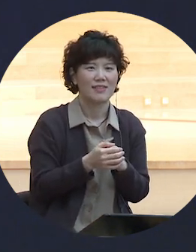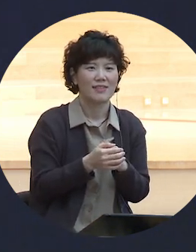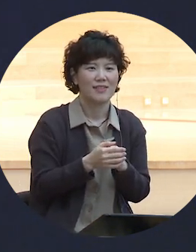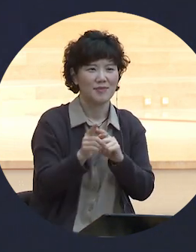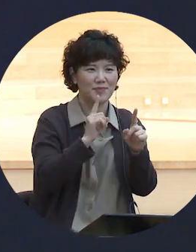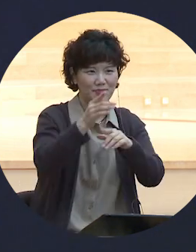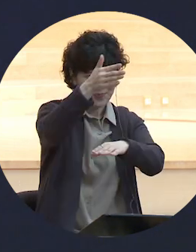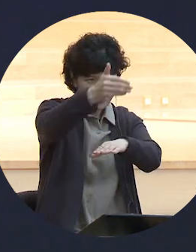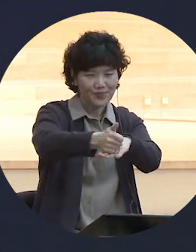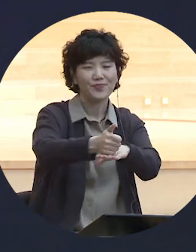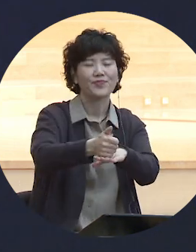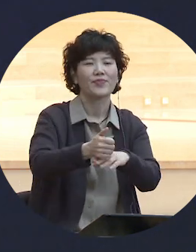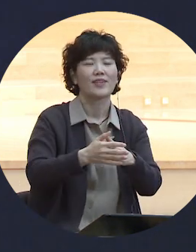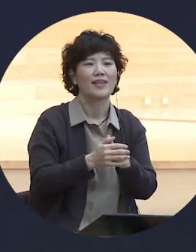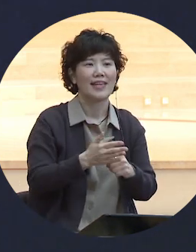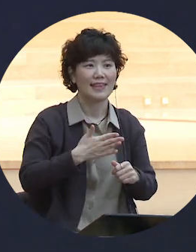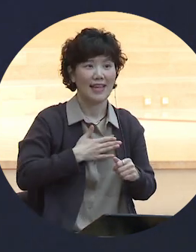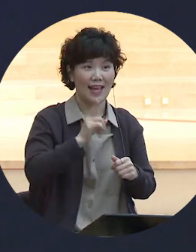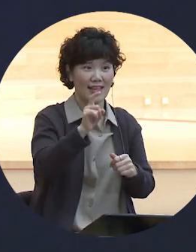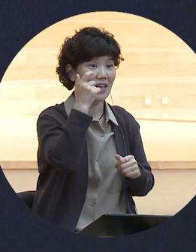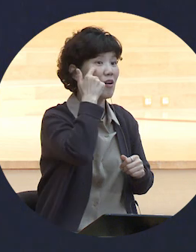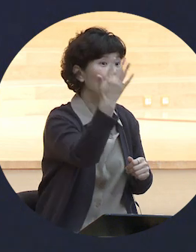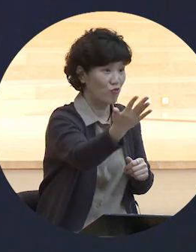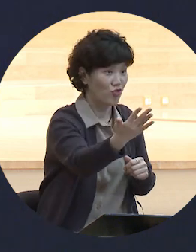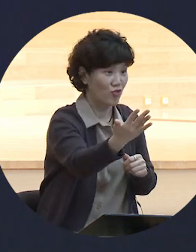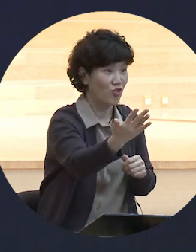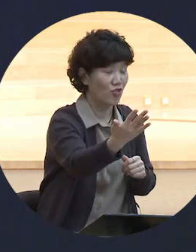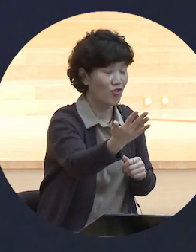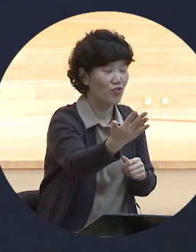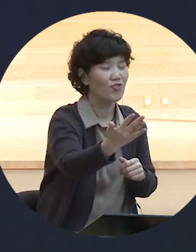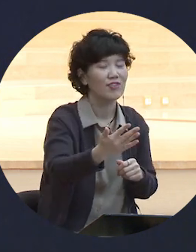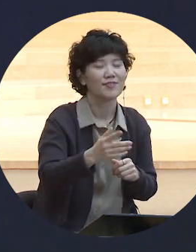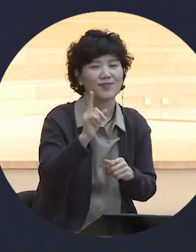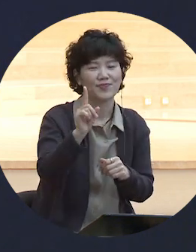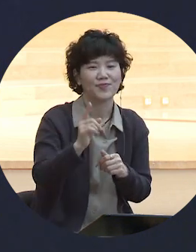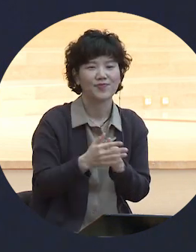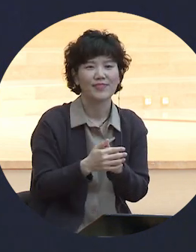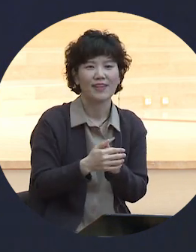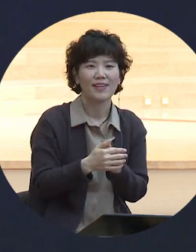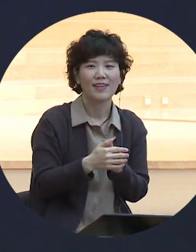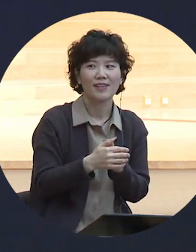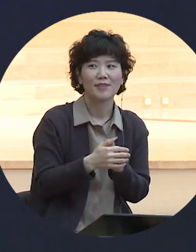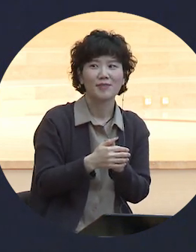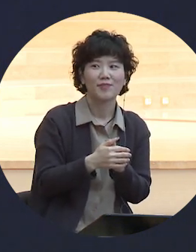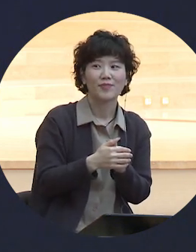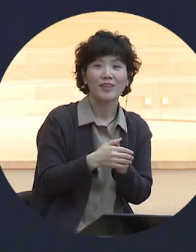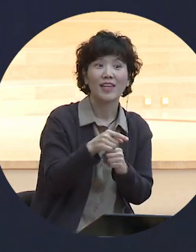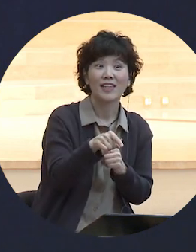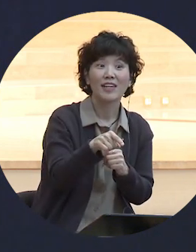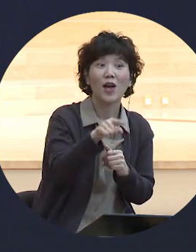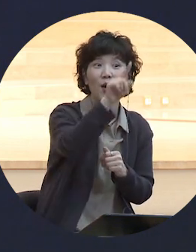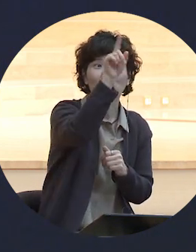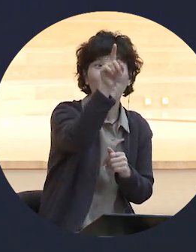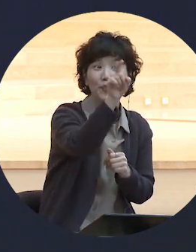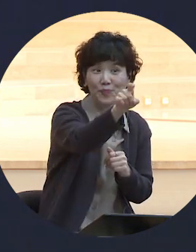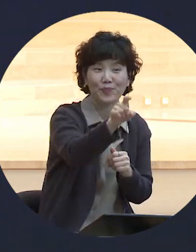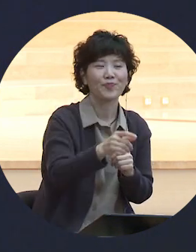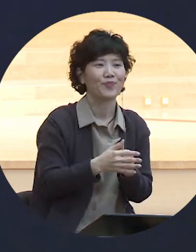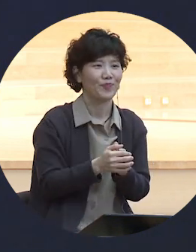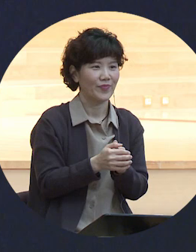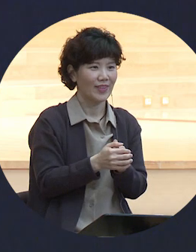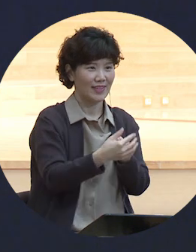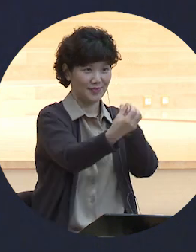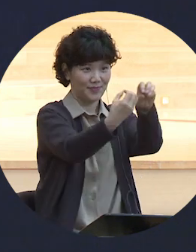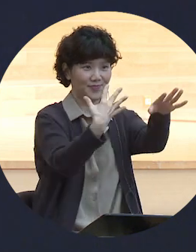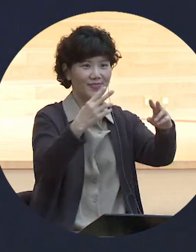말씀의 결론을 맺겠습니다. 제가 퀴즈를 하나 내고 마무리를 할게요. 이게 뭘까요? 이건 탑입니다. 제가 설명을